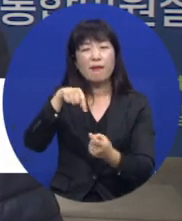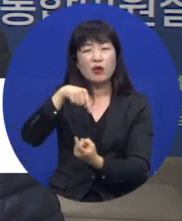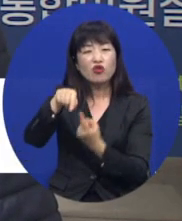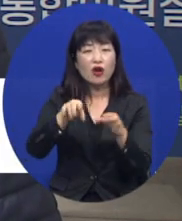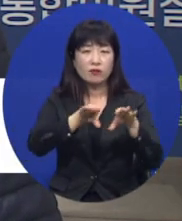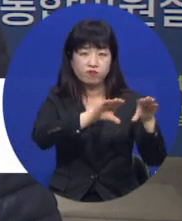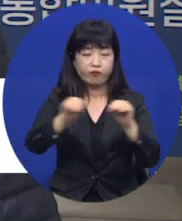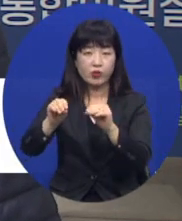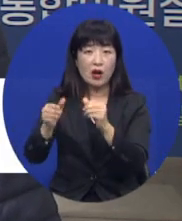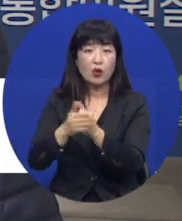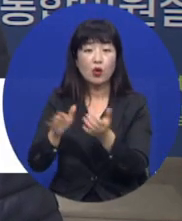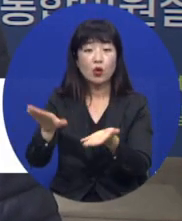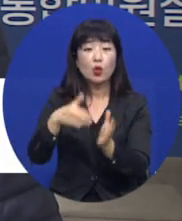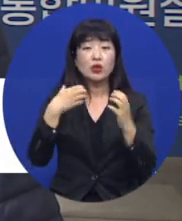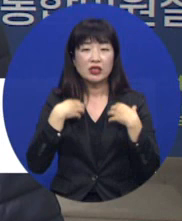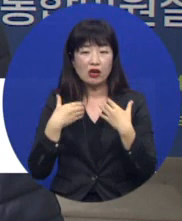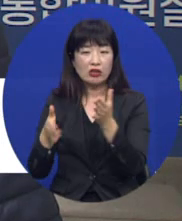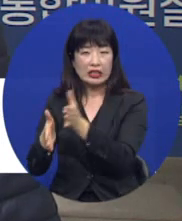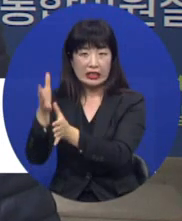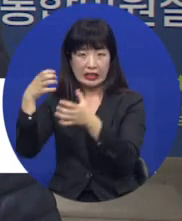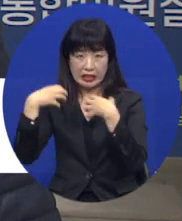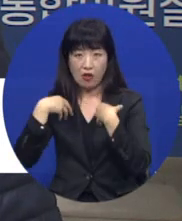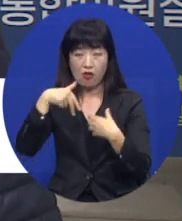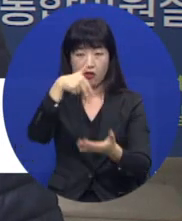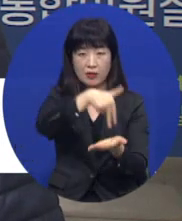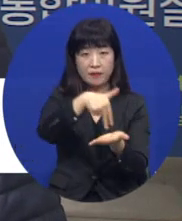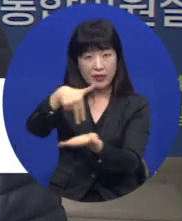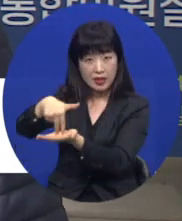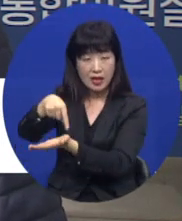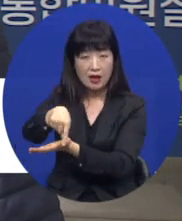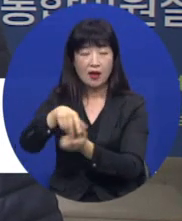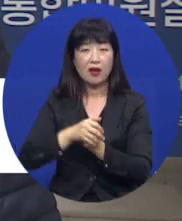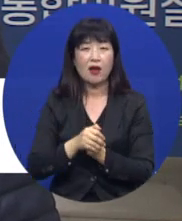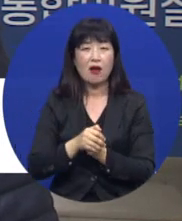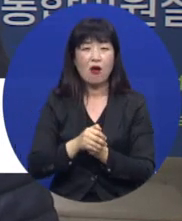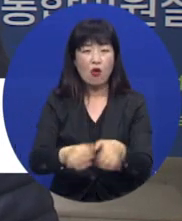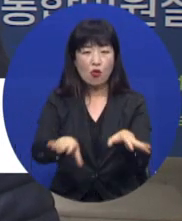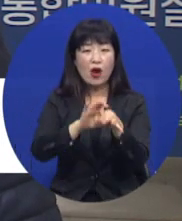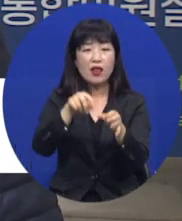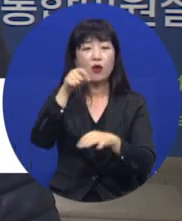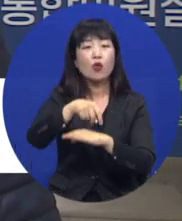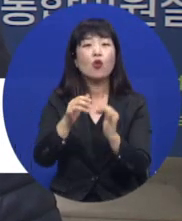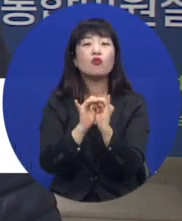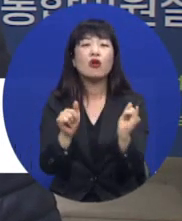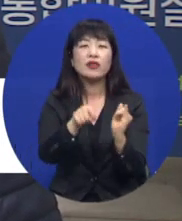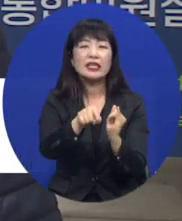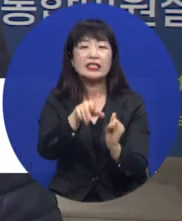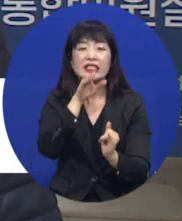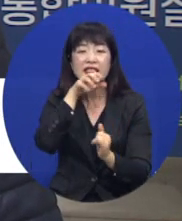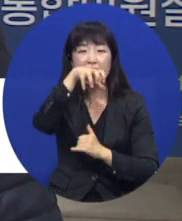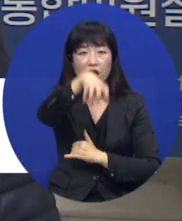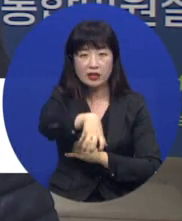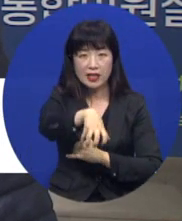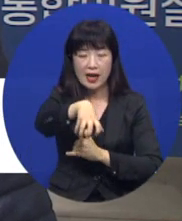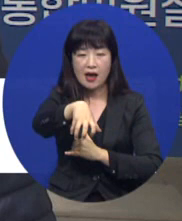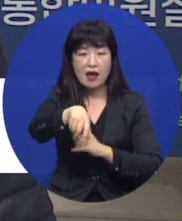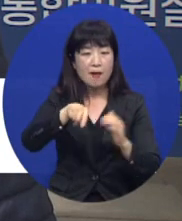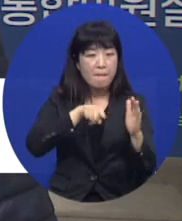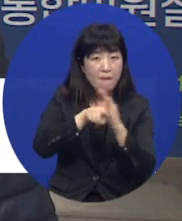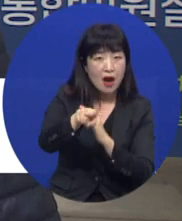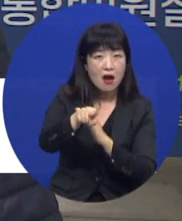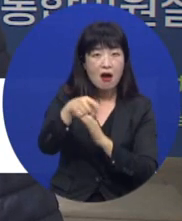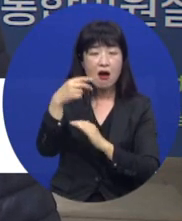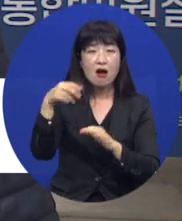주시고 제주도청 과 제주시청 에서는 관계 공무원들이 즉각 현장에 나가셔서